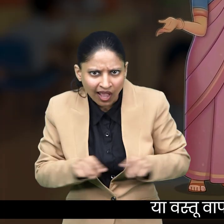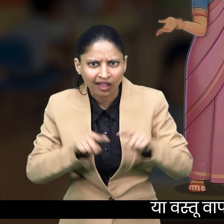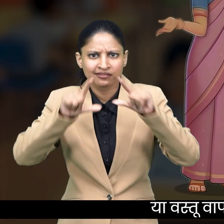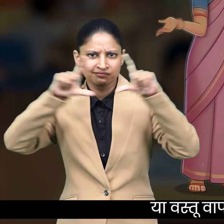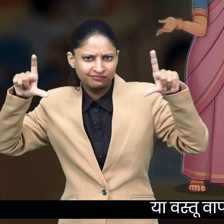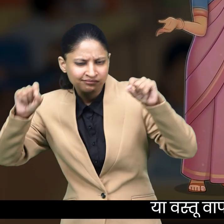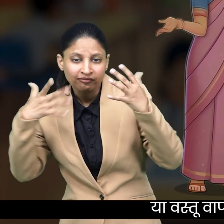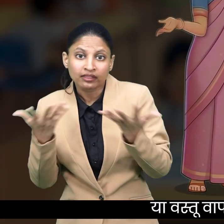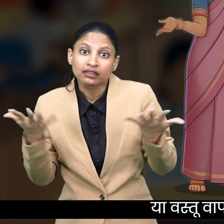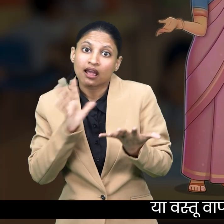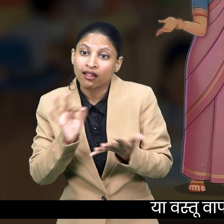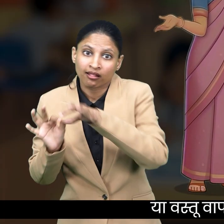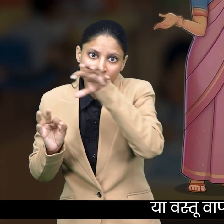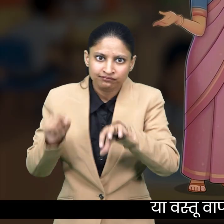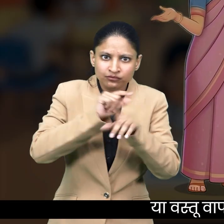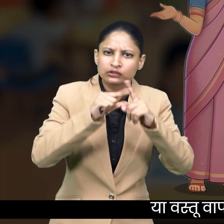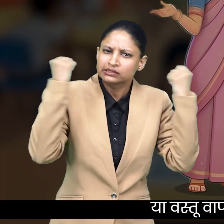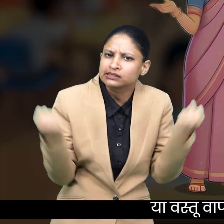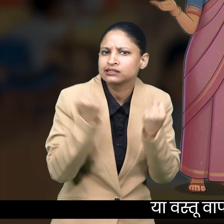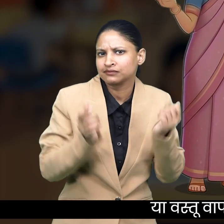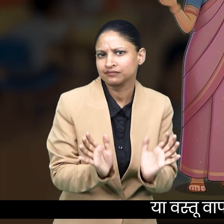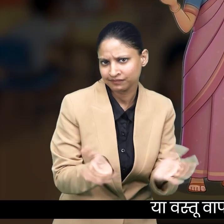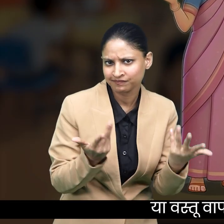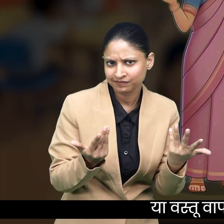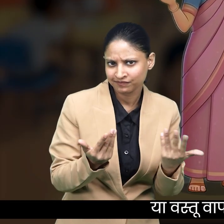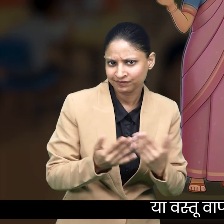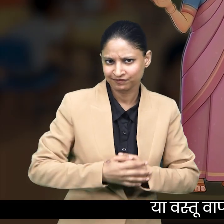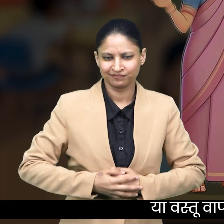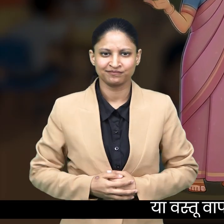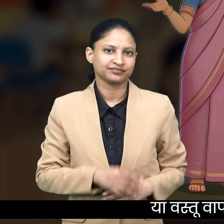या वस्तू वापरून वर्तुळे, चौरस आणि आयत काढा.